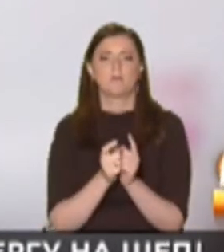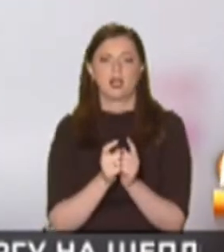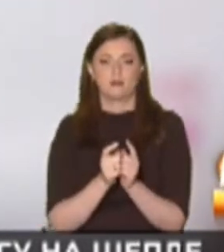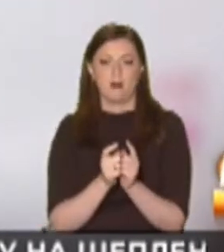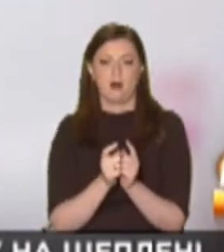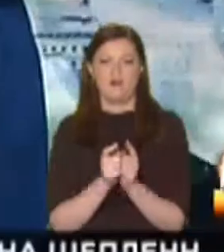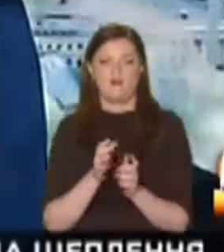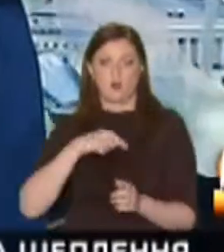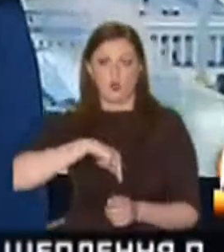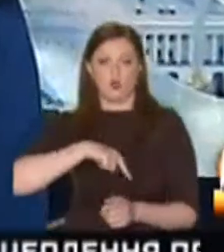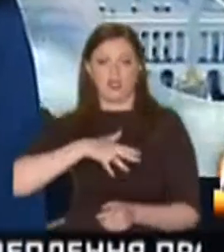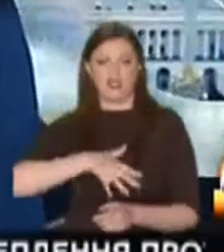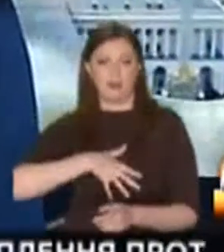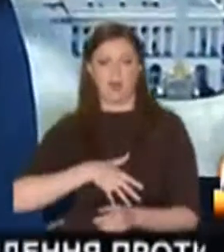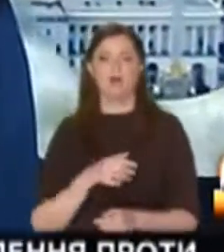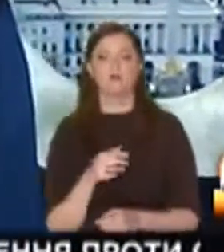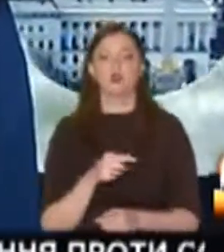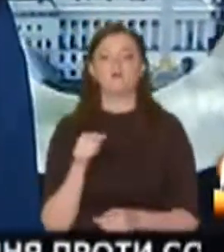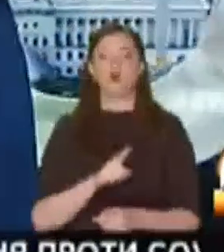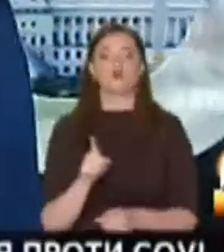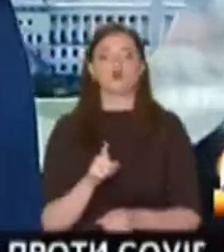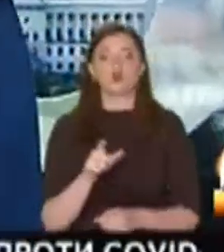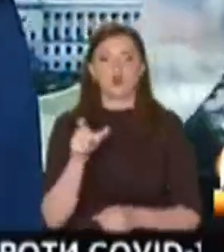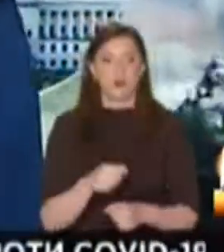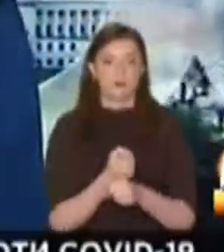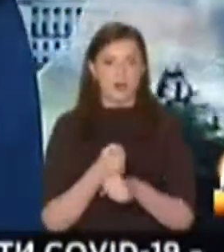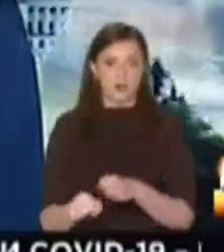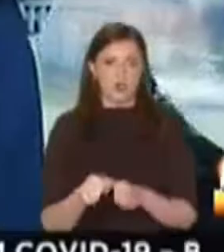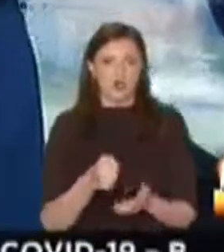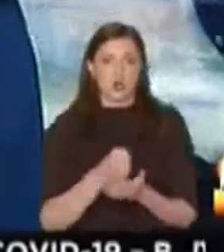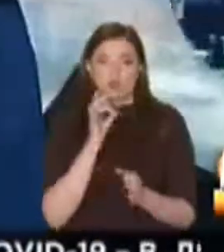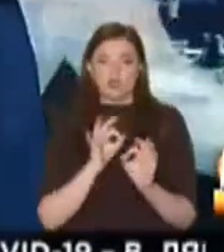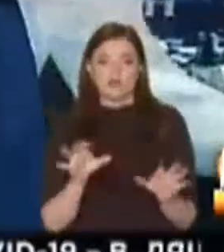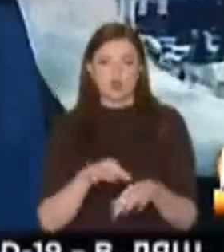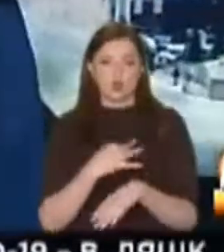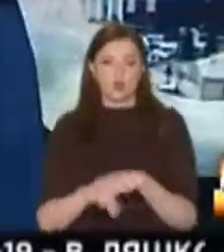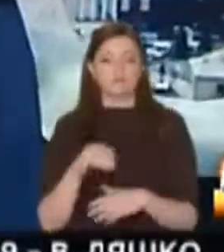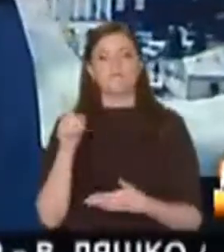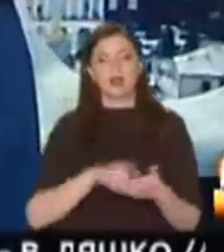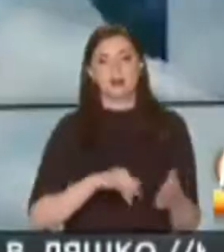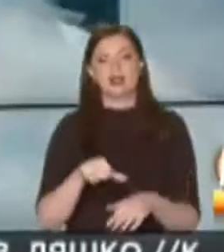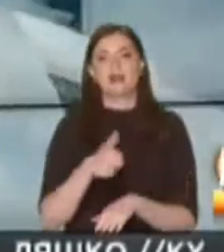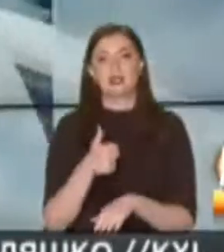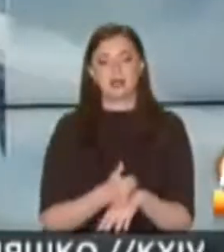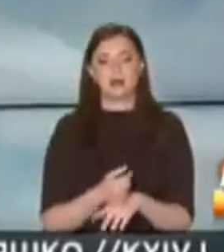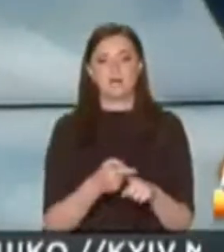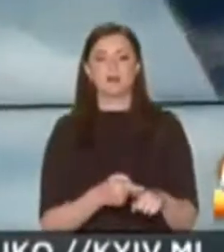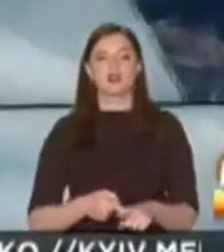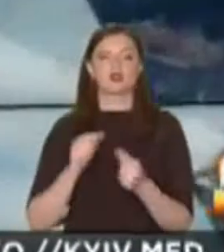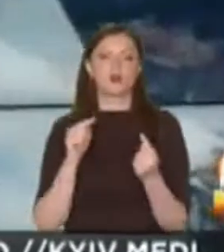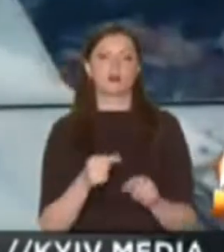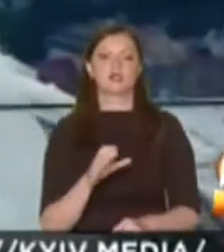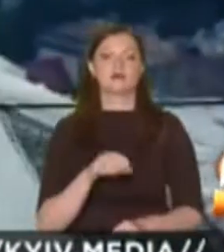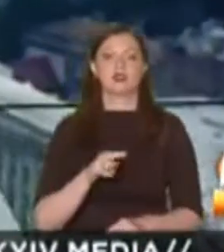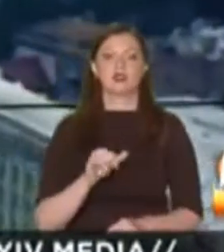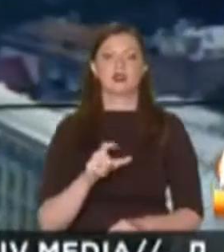себя. Ну і в тому, що Романа Протасевича примусили до свідчень тортурами, переконана і лідерка білоруської опозиції